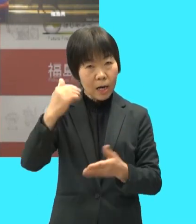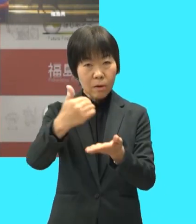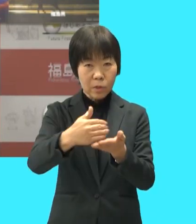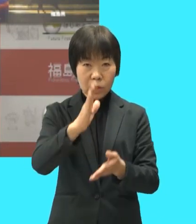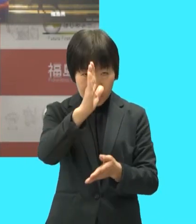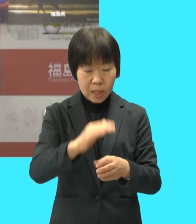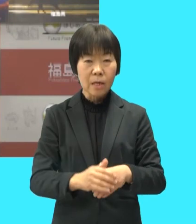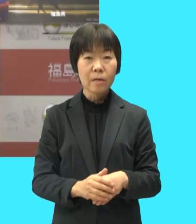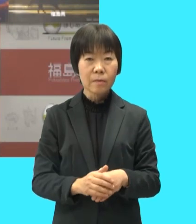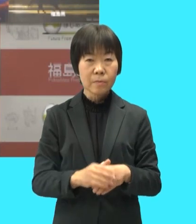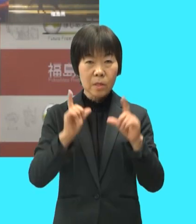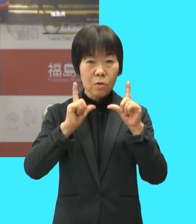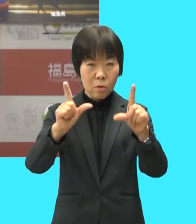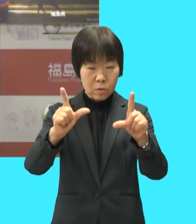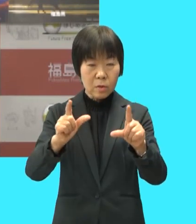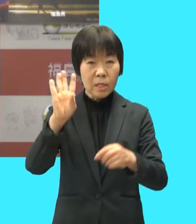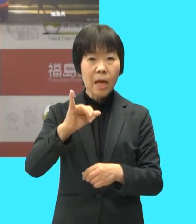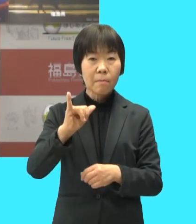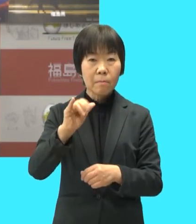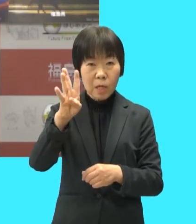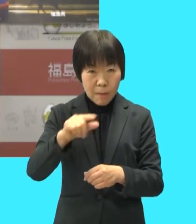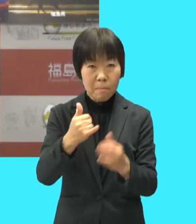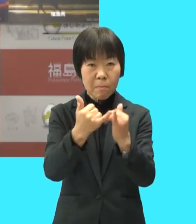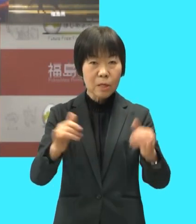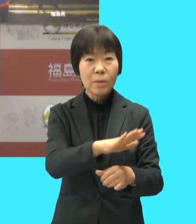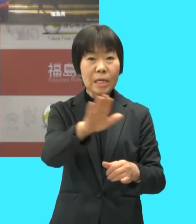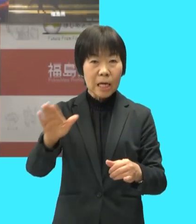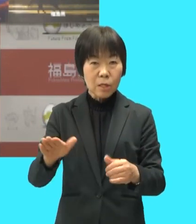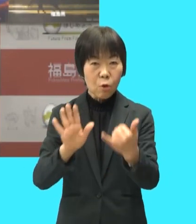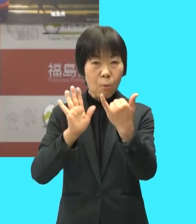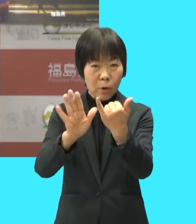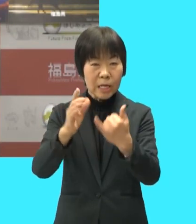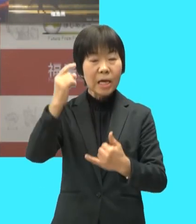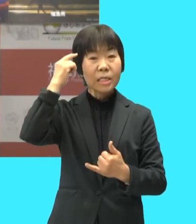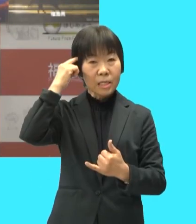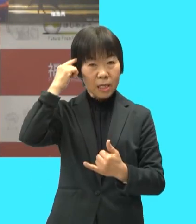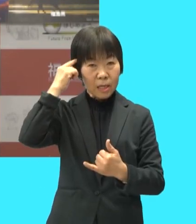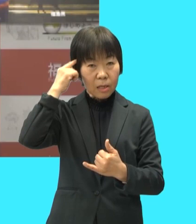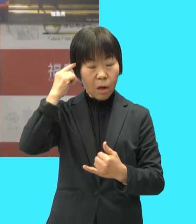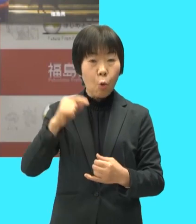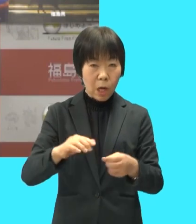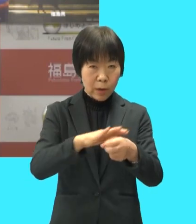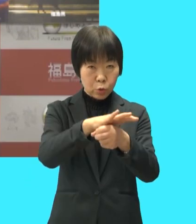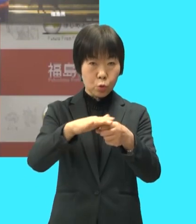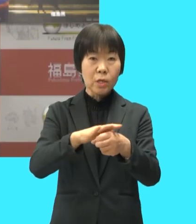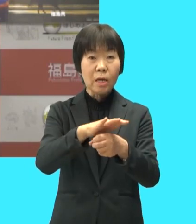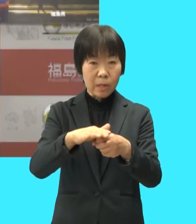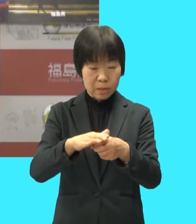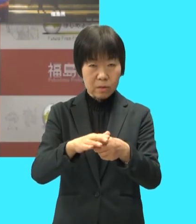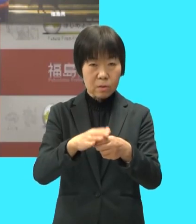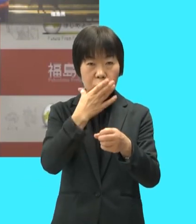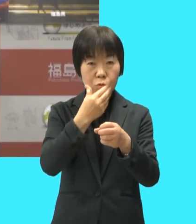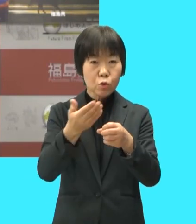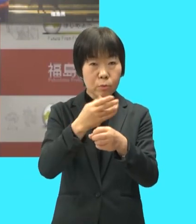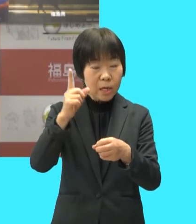ください。 県民の皆さんの防災意識、これは極めて重要であります。福島県